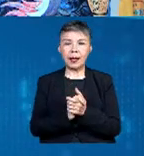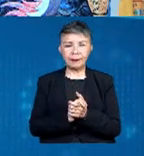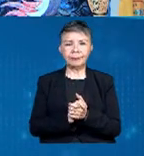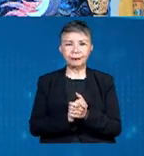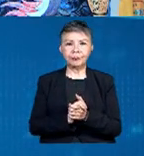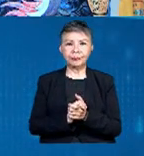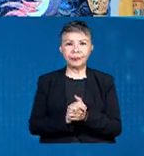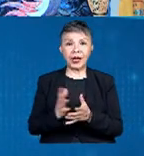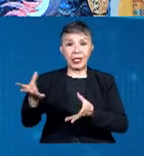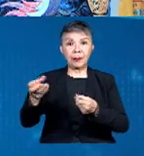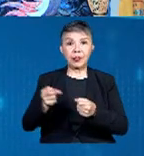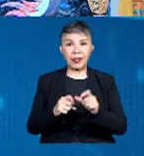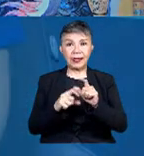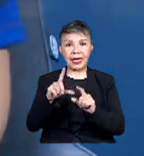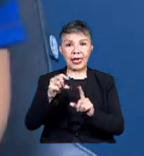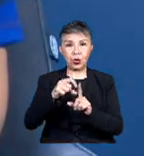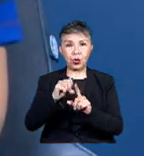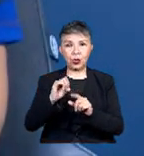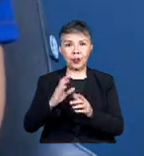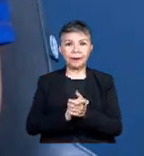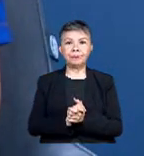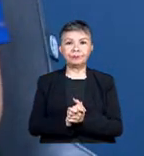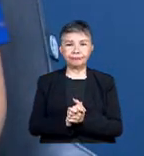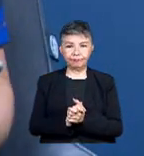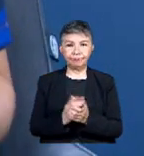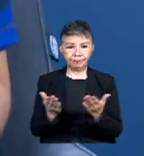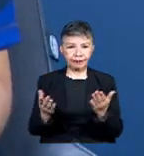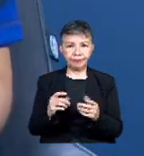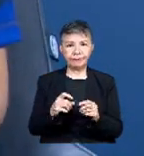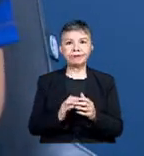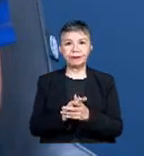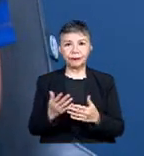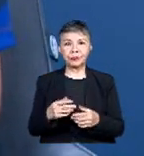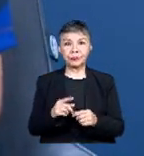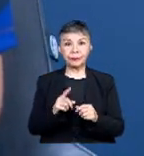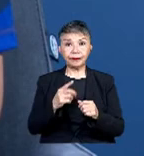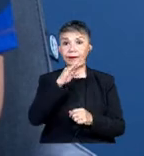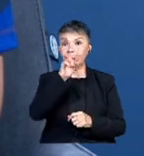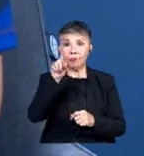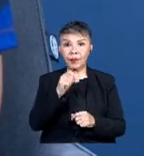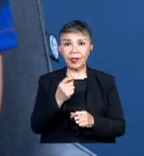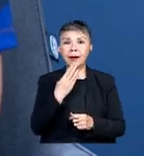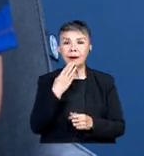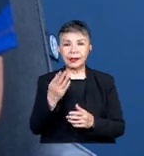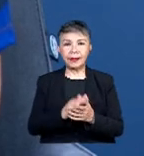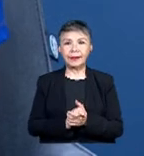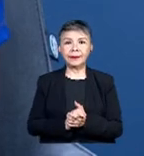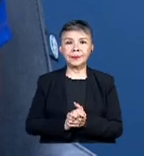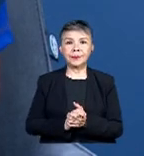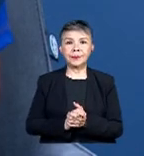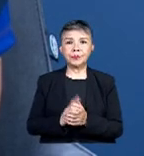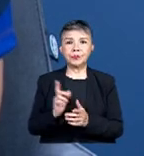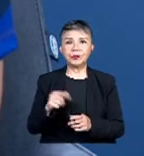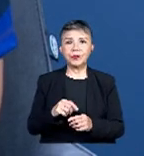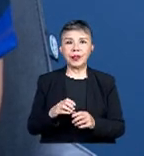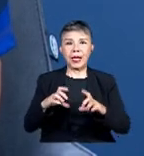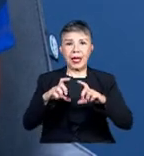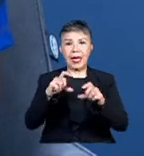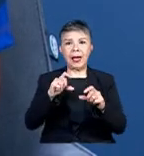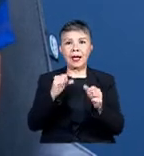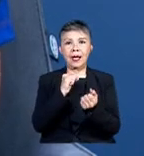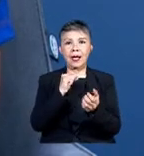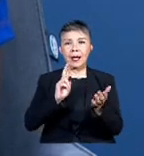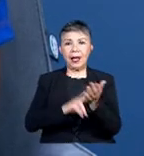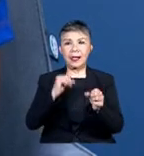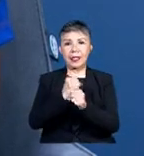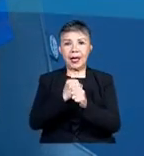ataupun media yang saat ini sudah masuk melalui aplikasi Slido. Yang pertama izin saya akan membacakan pertanyaan dari Angga di